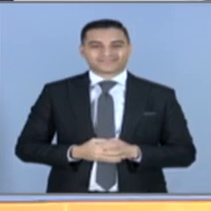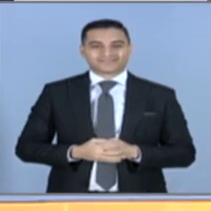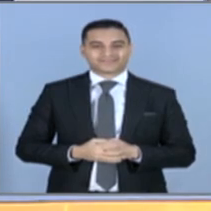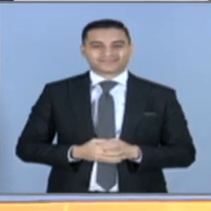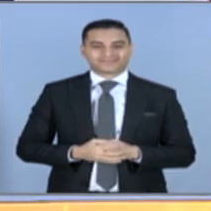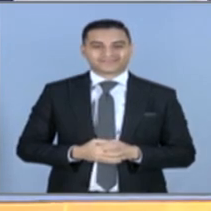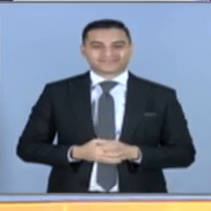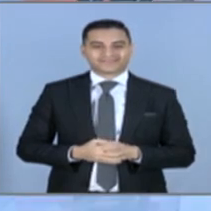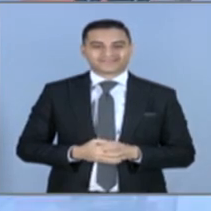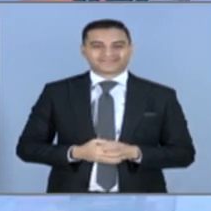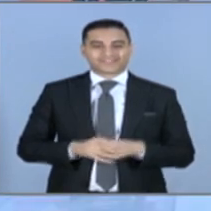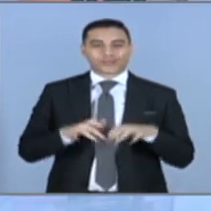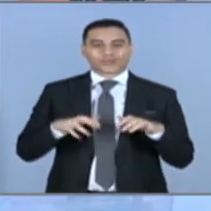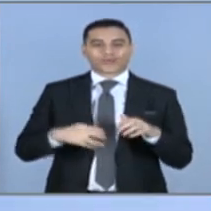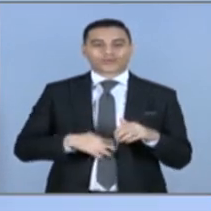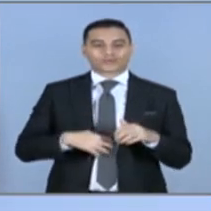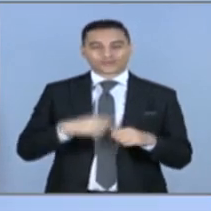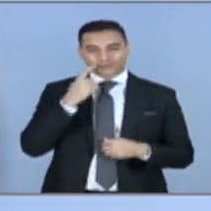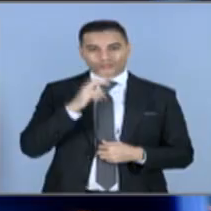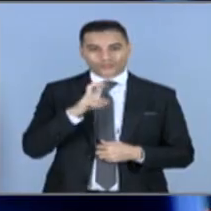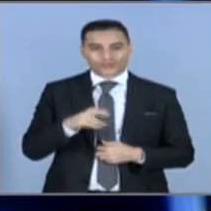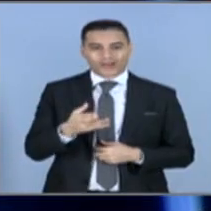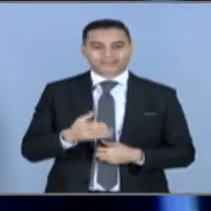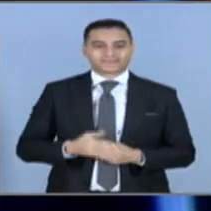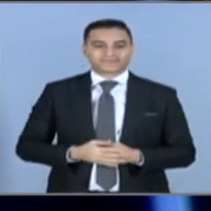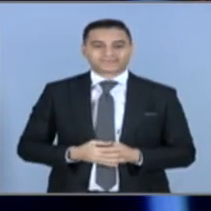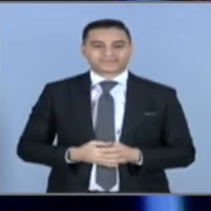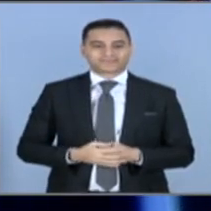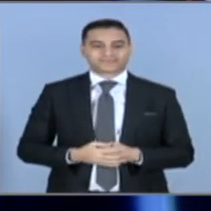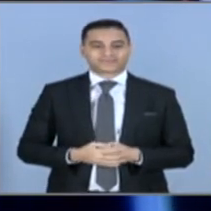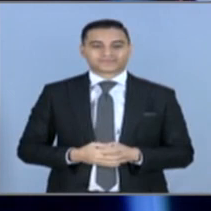مصطفى وميراي، تكنولوجيا، والسؤال هو،